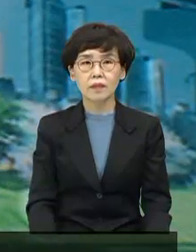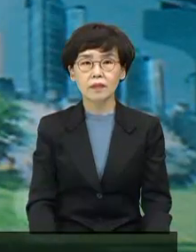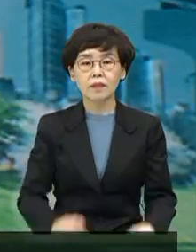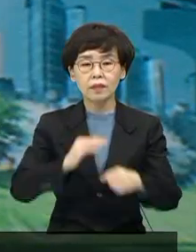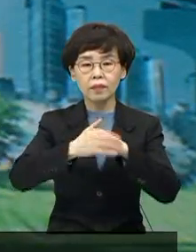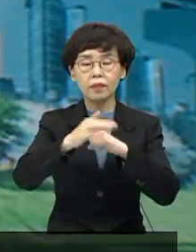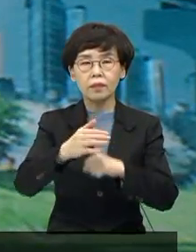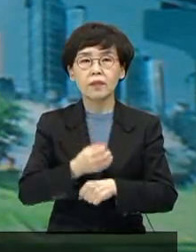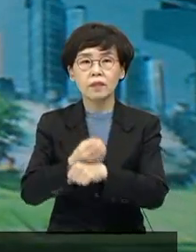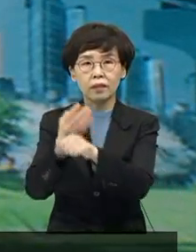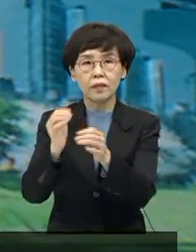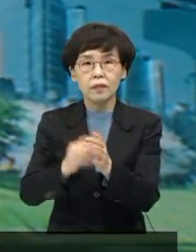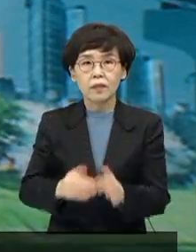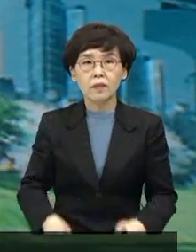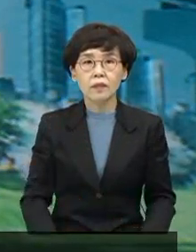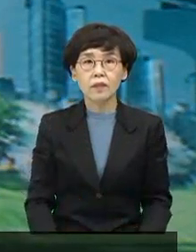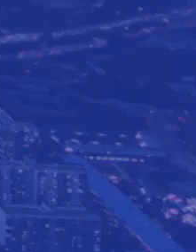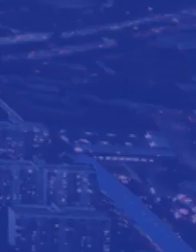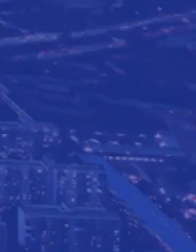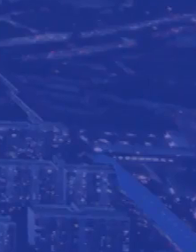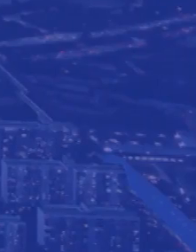지금까지 대구 에서 전해드렸습니다